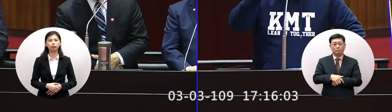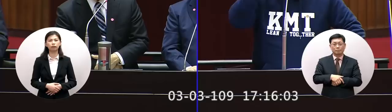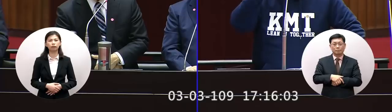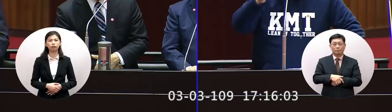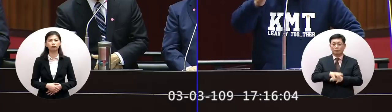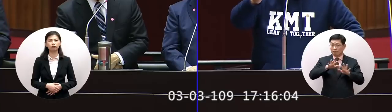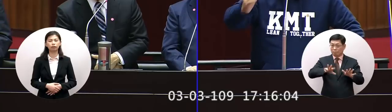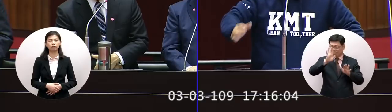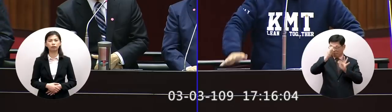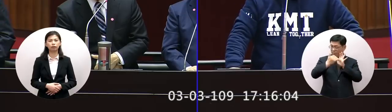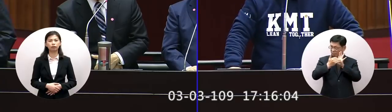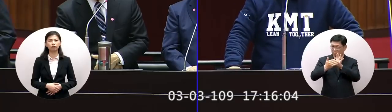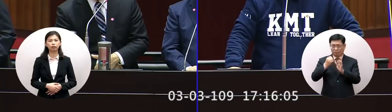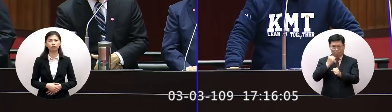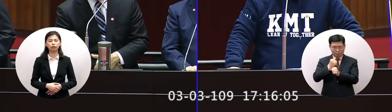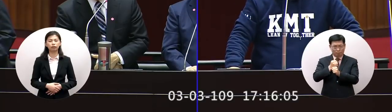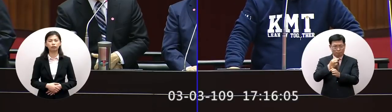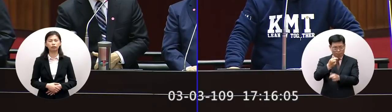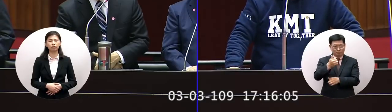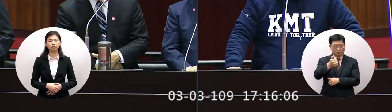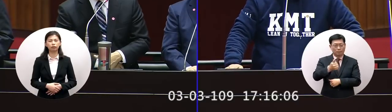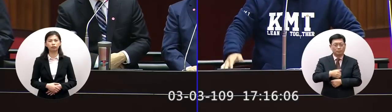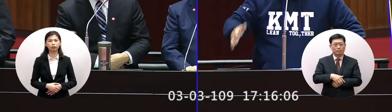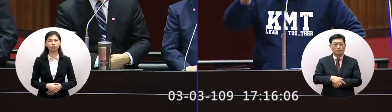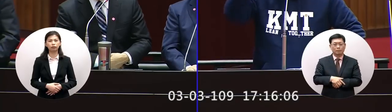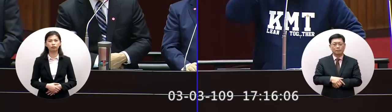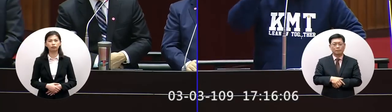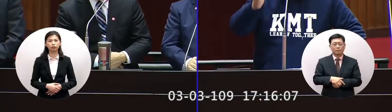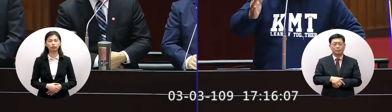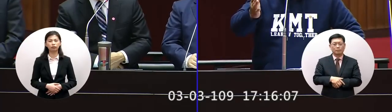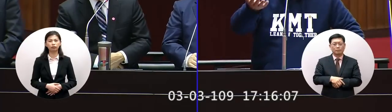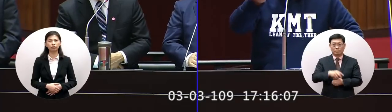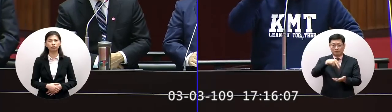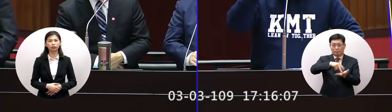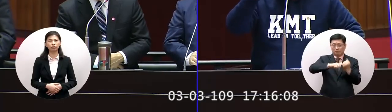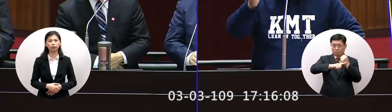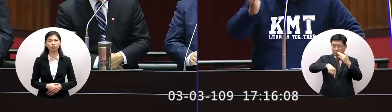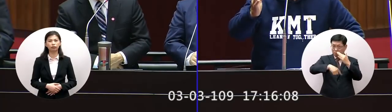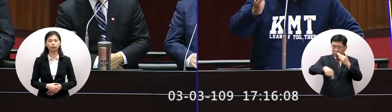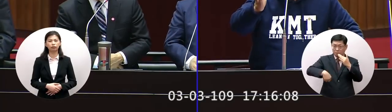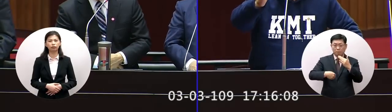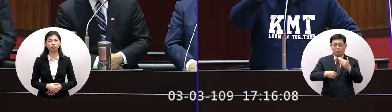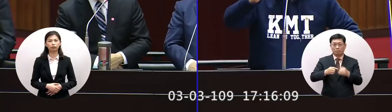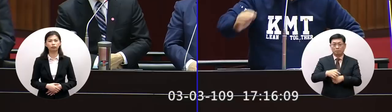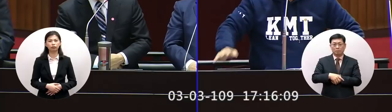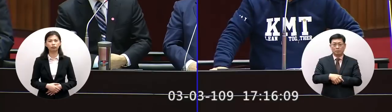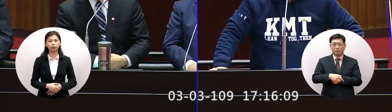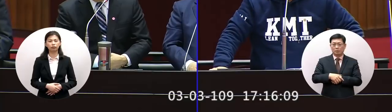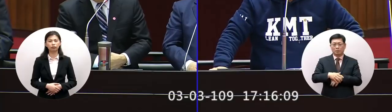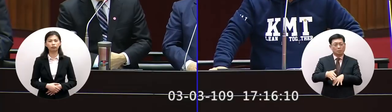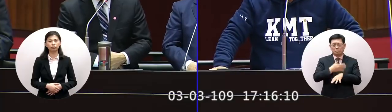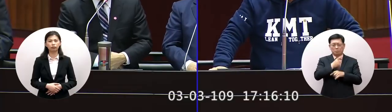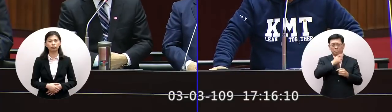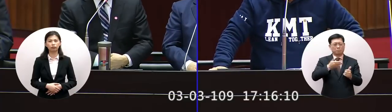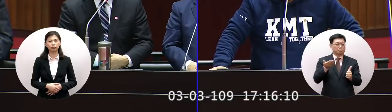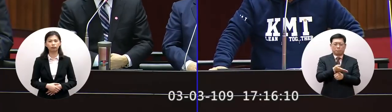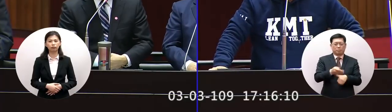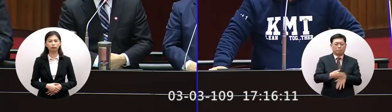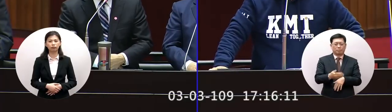今天防疫的工作做得不错，立法院不是会带你牵制你的医生